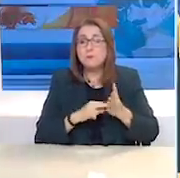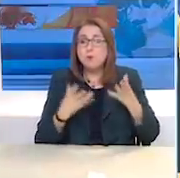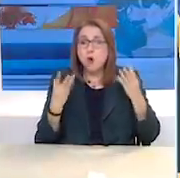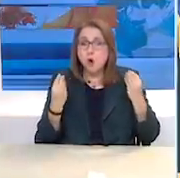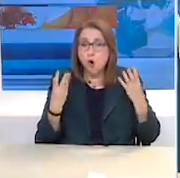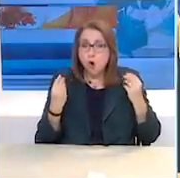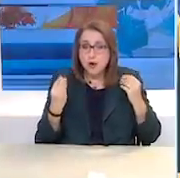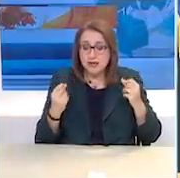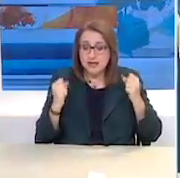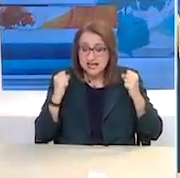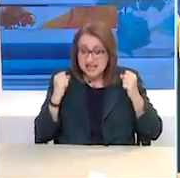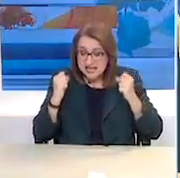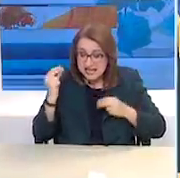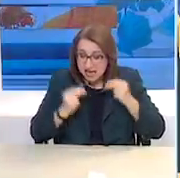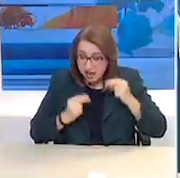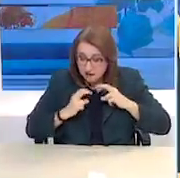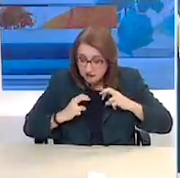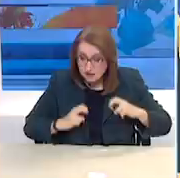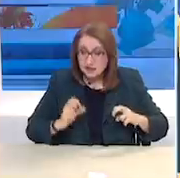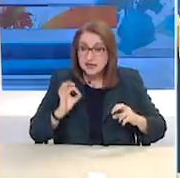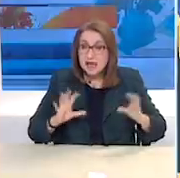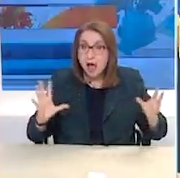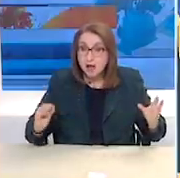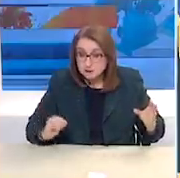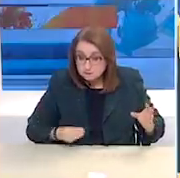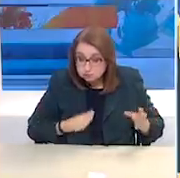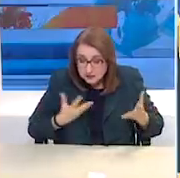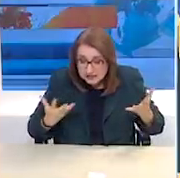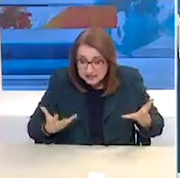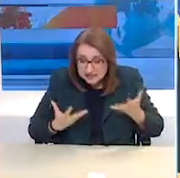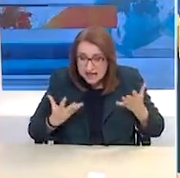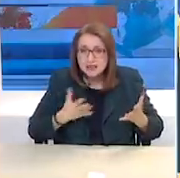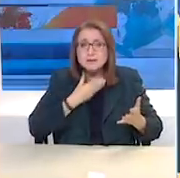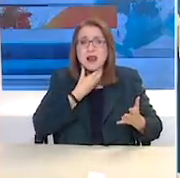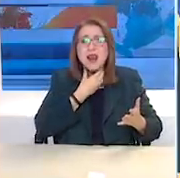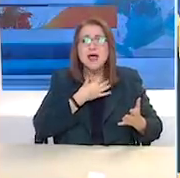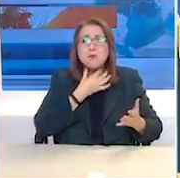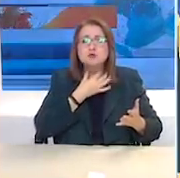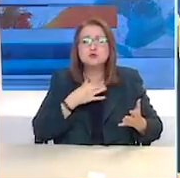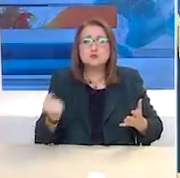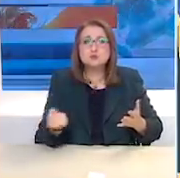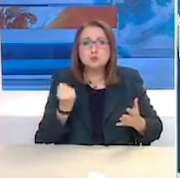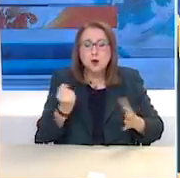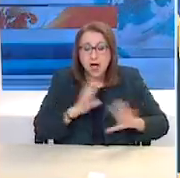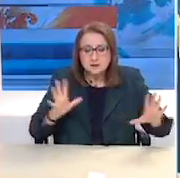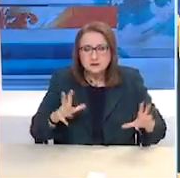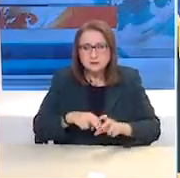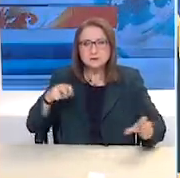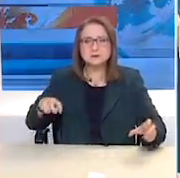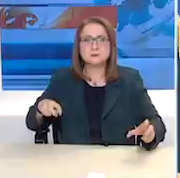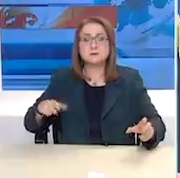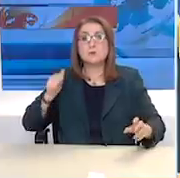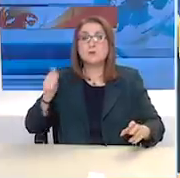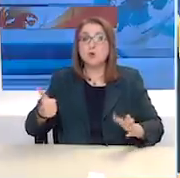της υγείας τους και αυτοαπομόνωσης επί του παραμικρού συμπτώματος, ακόμα και ένα πονόλεμο, όπως λέω εγώ. Και κυρίως